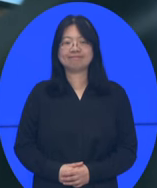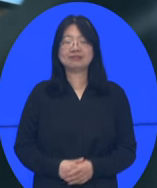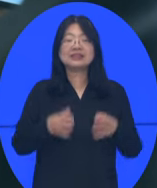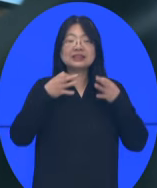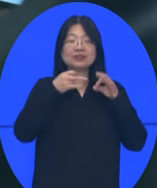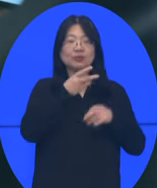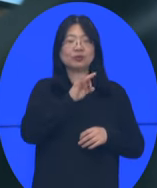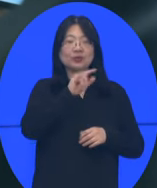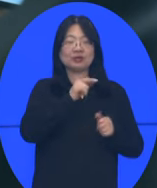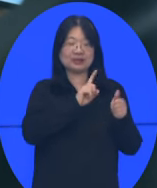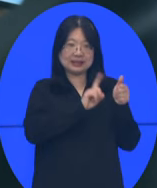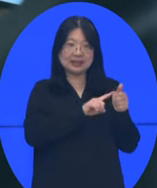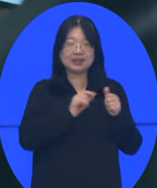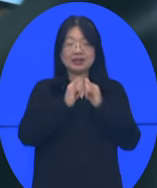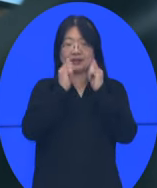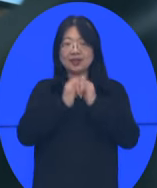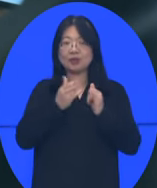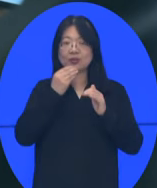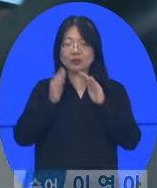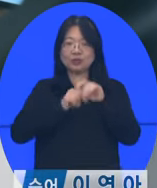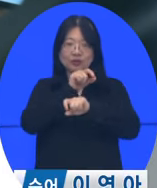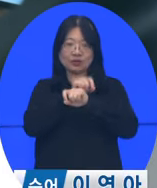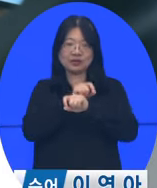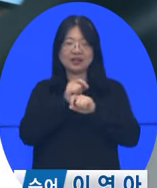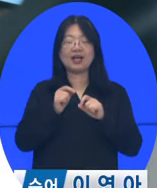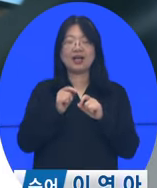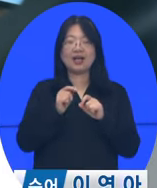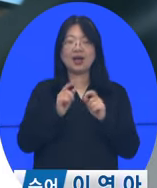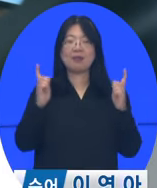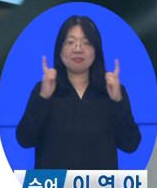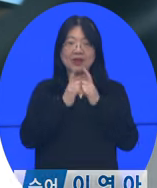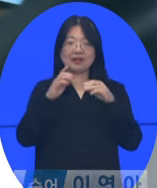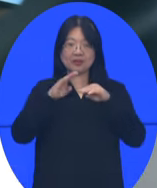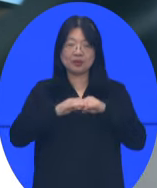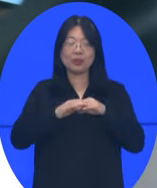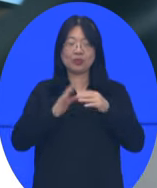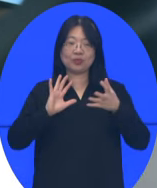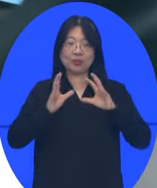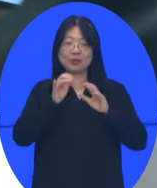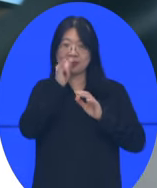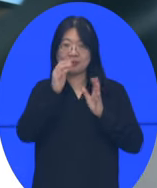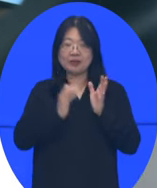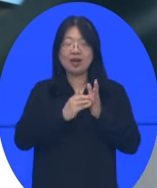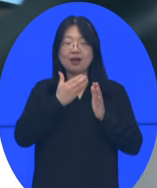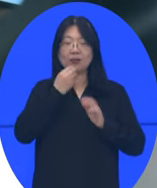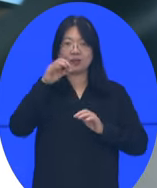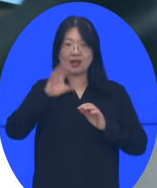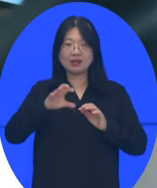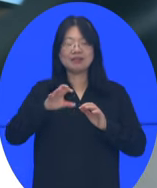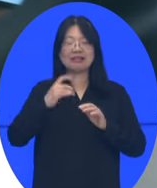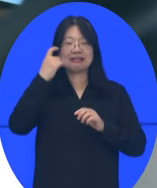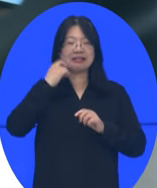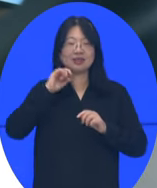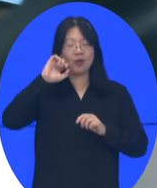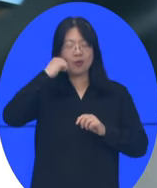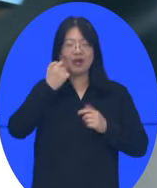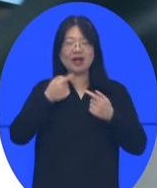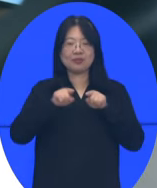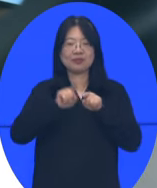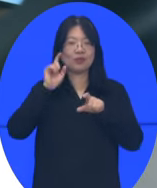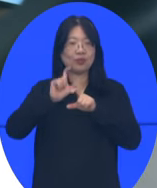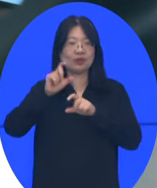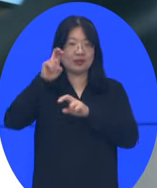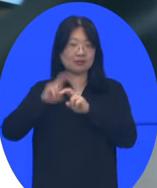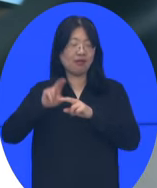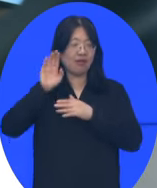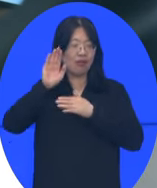김동현 지사가 사회복지 공무원들과 마손 토크를 마련했습니다 복지 현장에서 느끼는 어려움을 함께 고민하는 자리였는데요